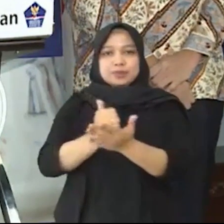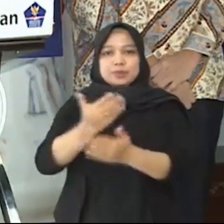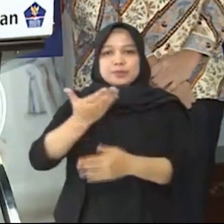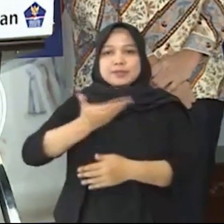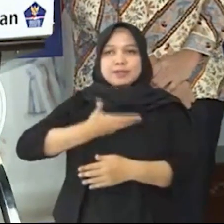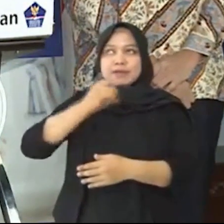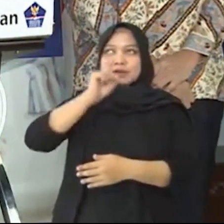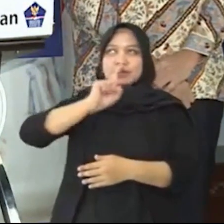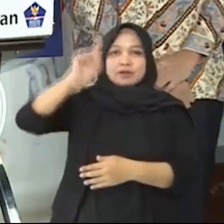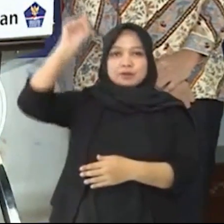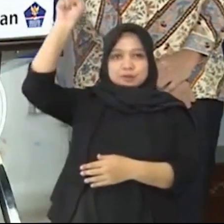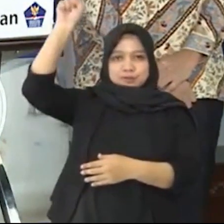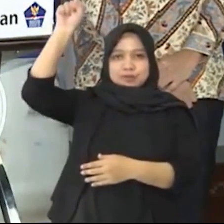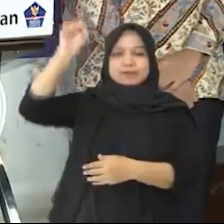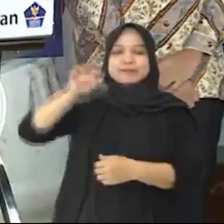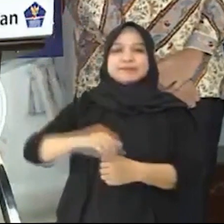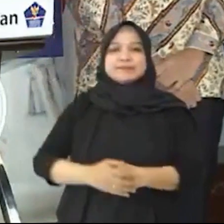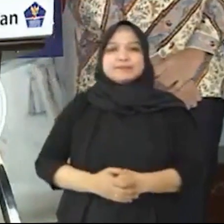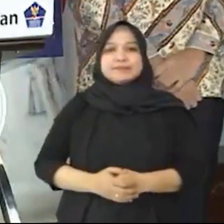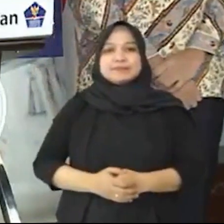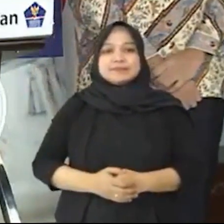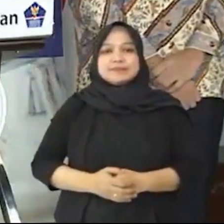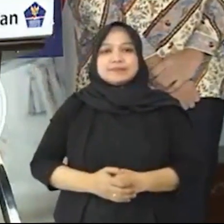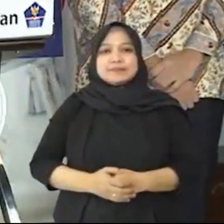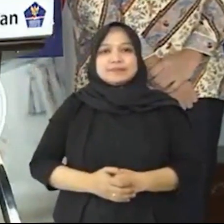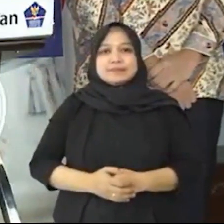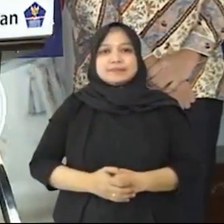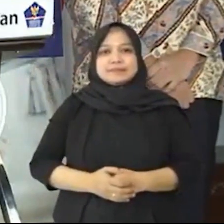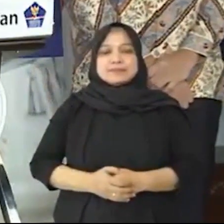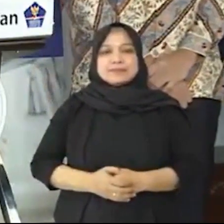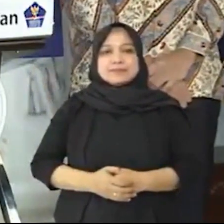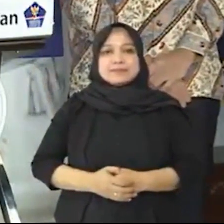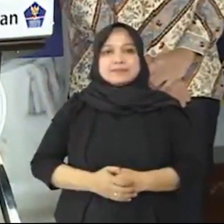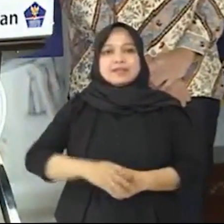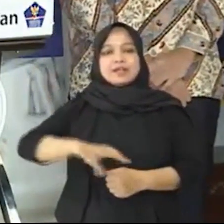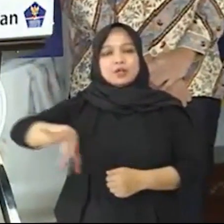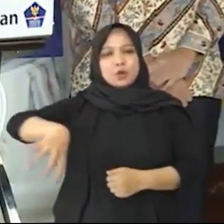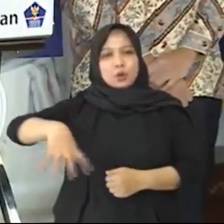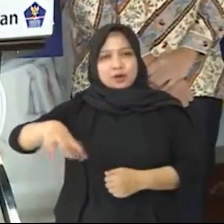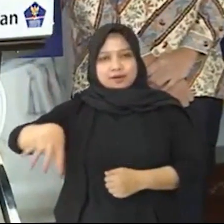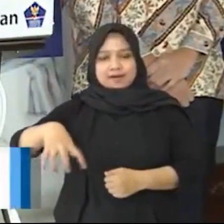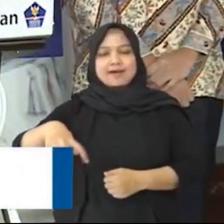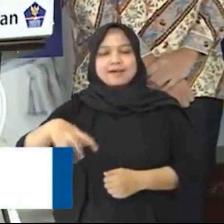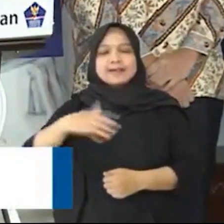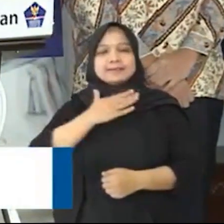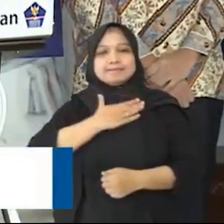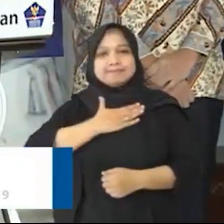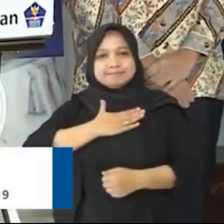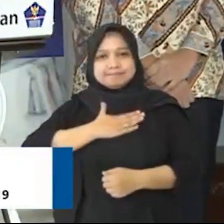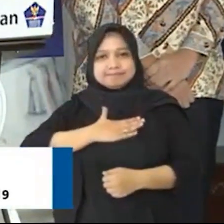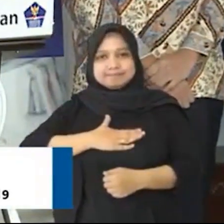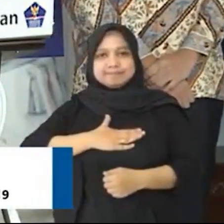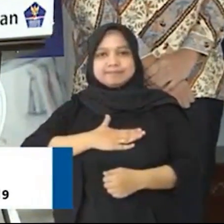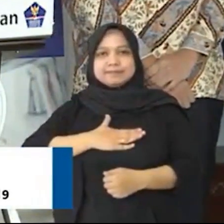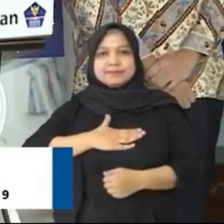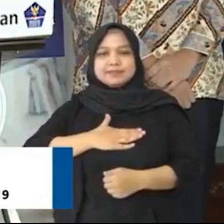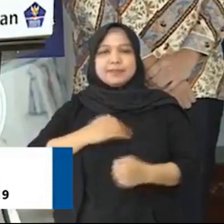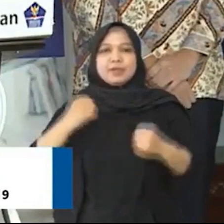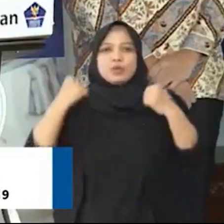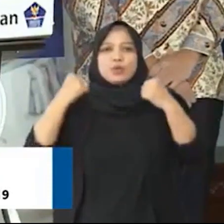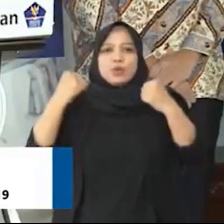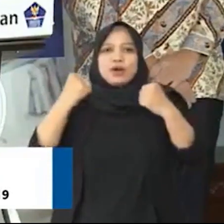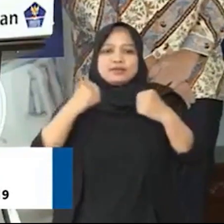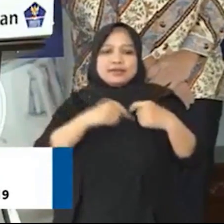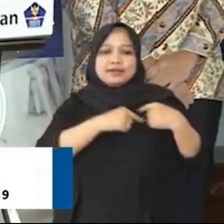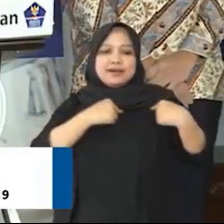ta'ala dan keluarga yang ditinggalkan memperoleh ketabahan kekuatan hati kekuatan